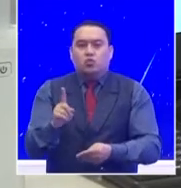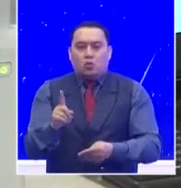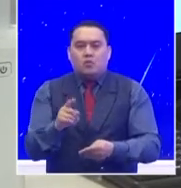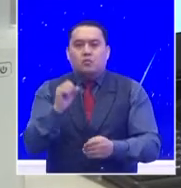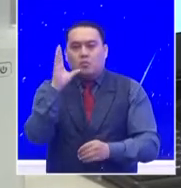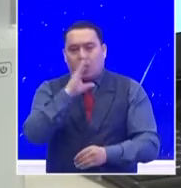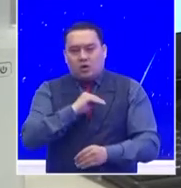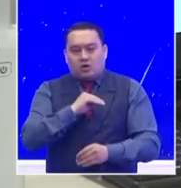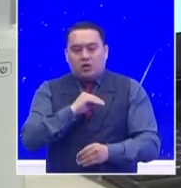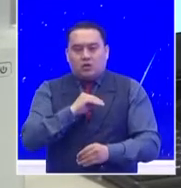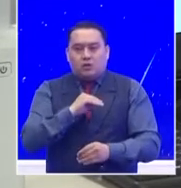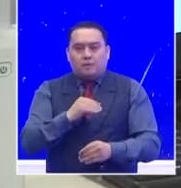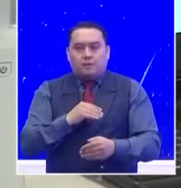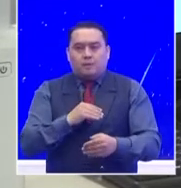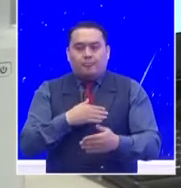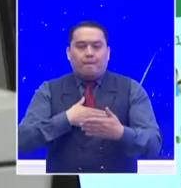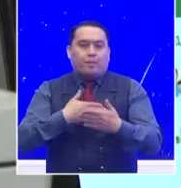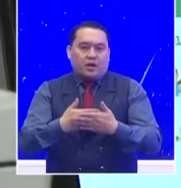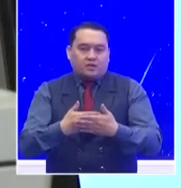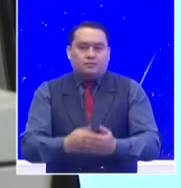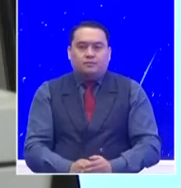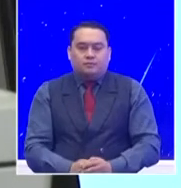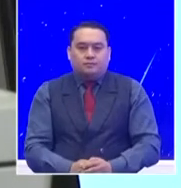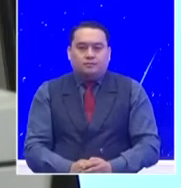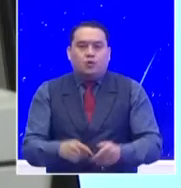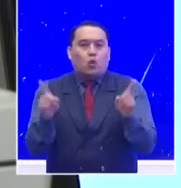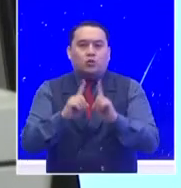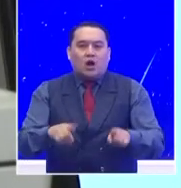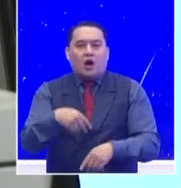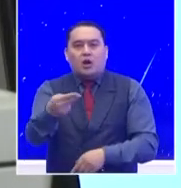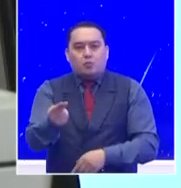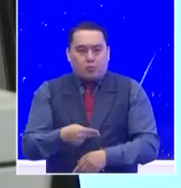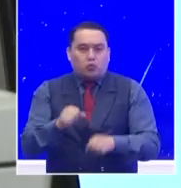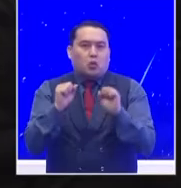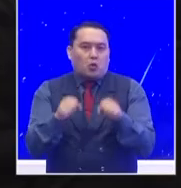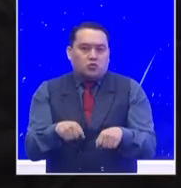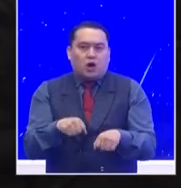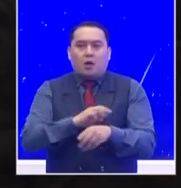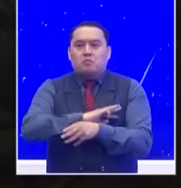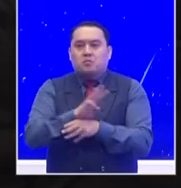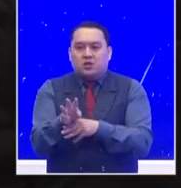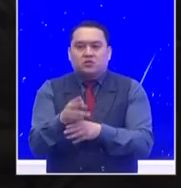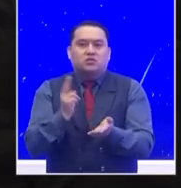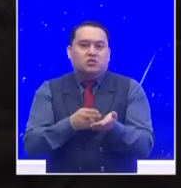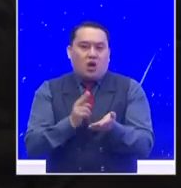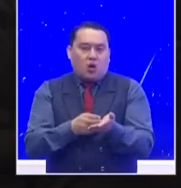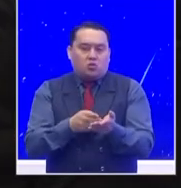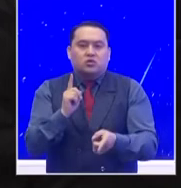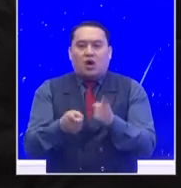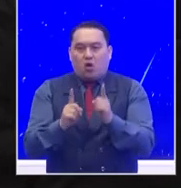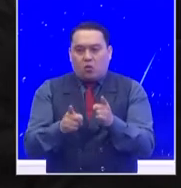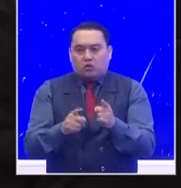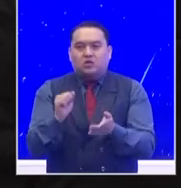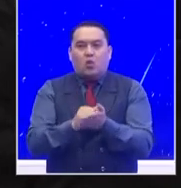вы могли его активизировать ключи. Эта уникальная подпись в основном предназначена для обеспечения подтверждения подлинности и